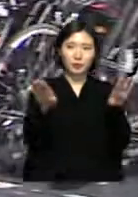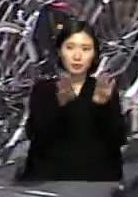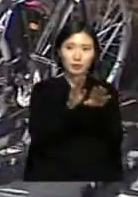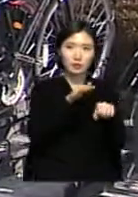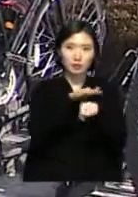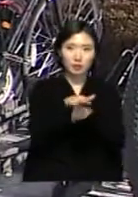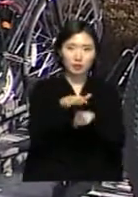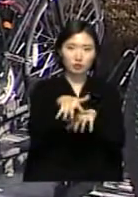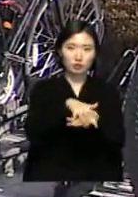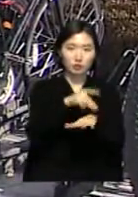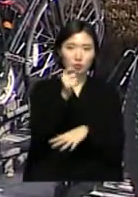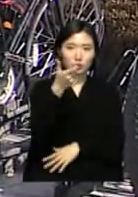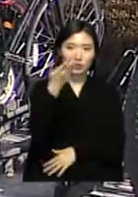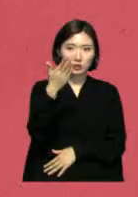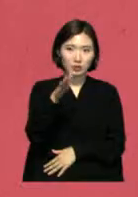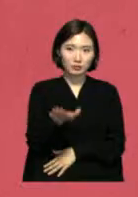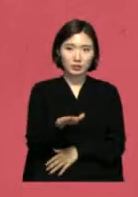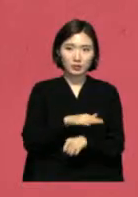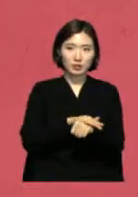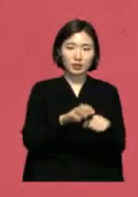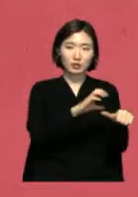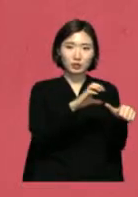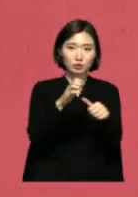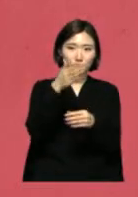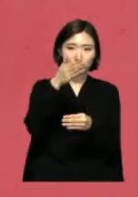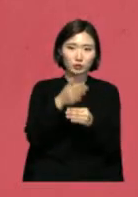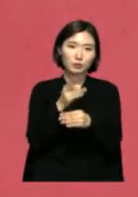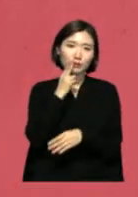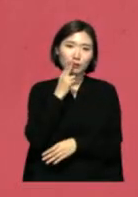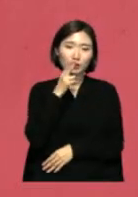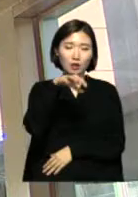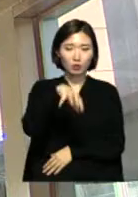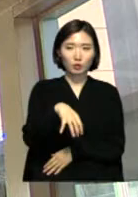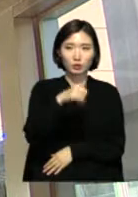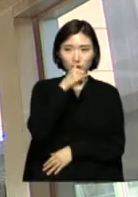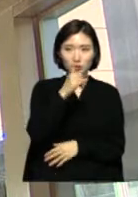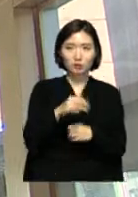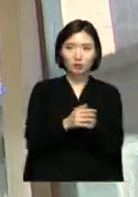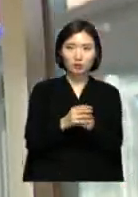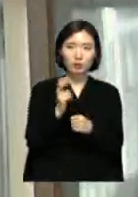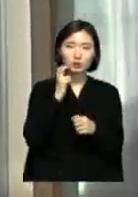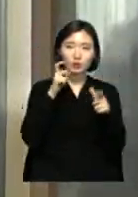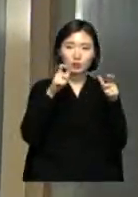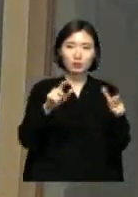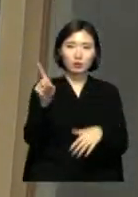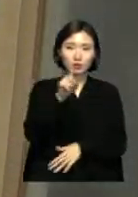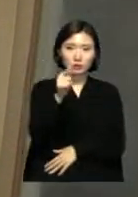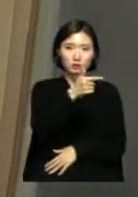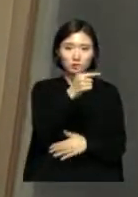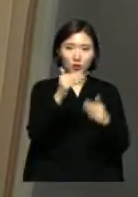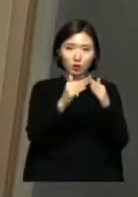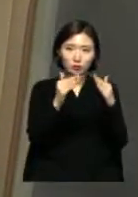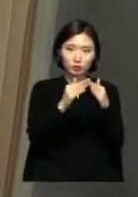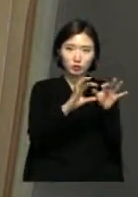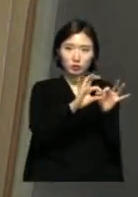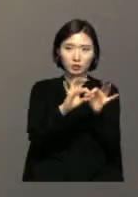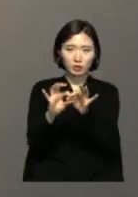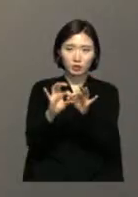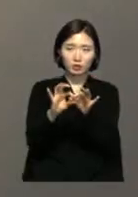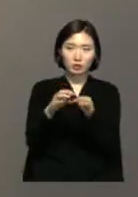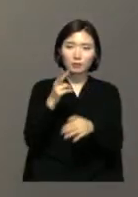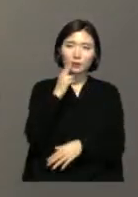폐쇄형이면서 규모도 작지만 비교적 잘 이용되고 있는 흡연시설도 있습니다. 송파구 한 대형 건물에 딸린